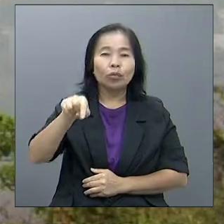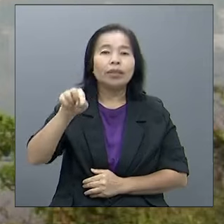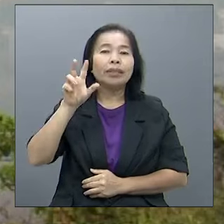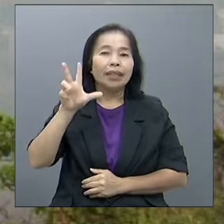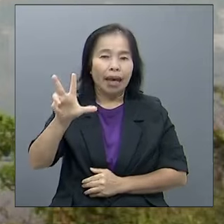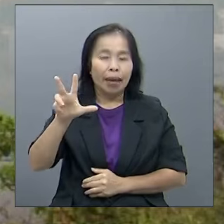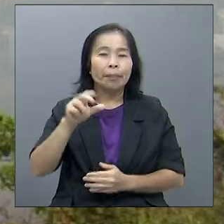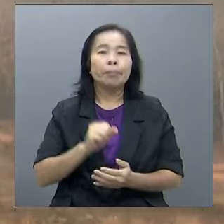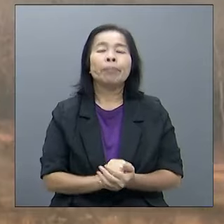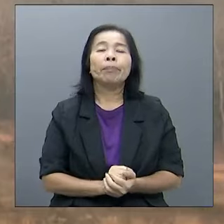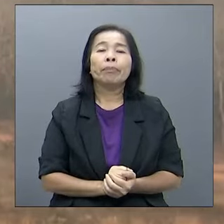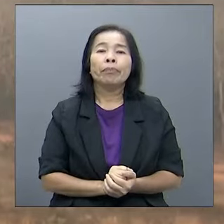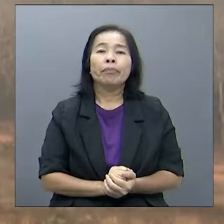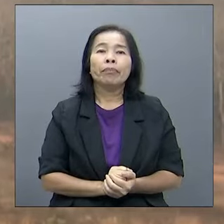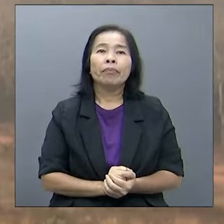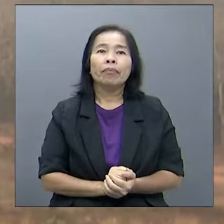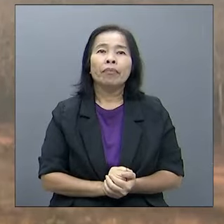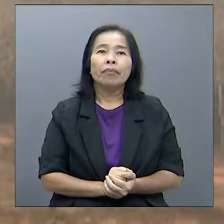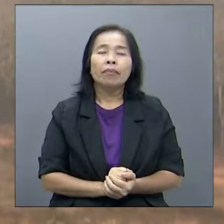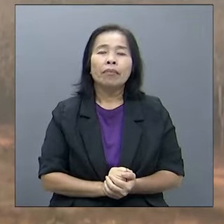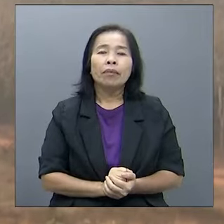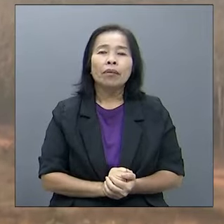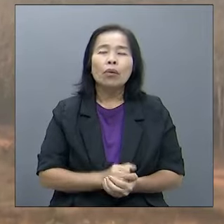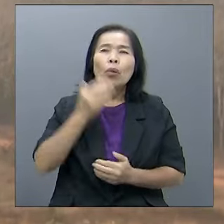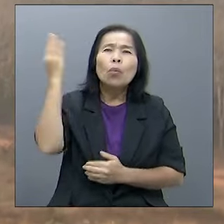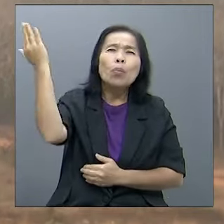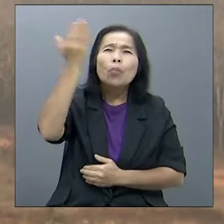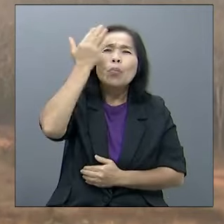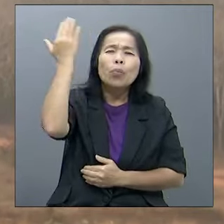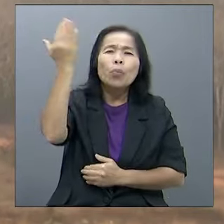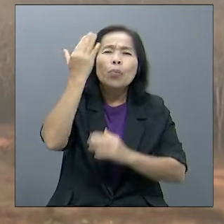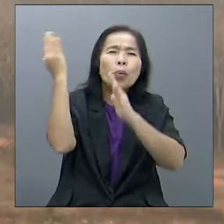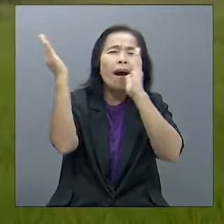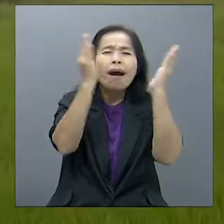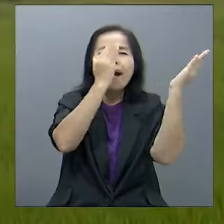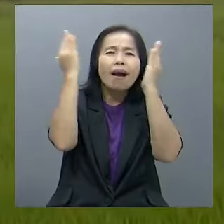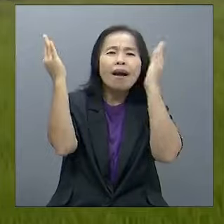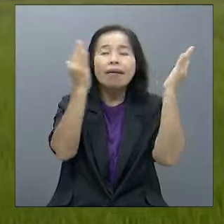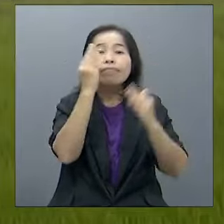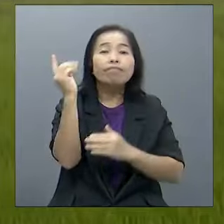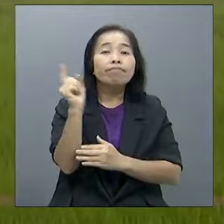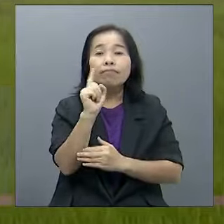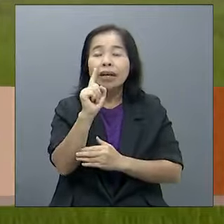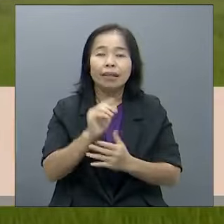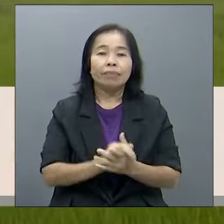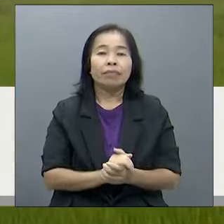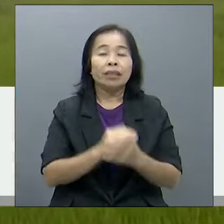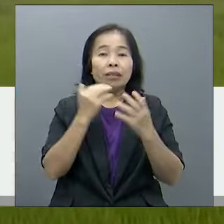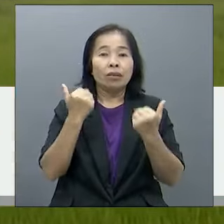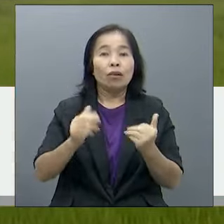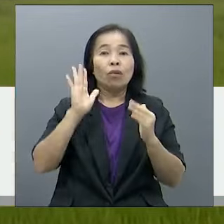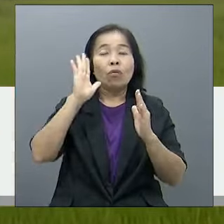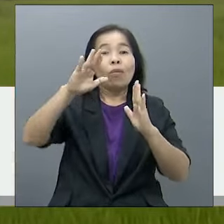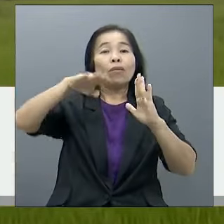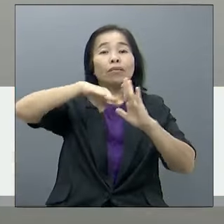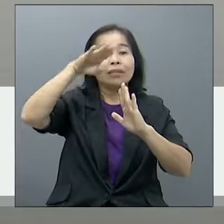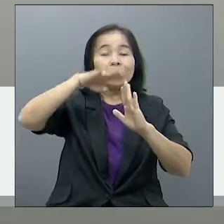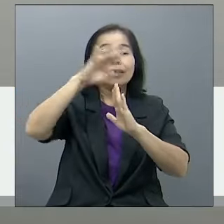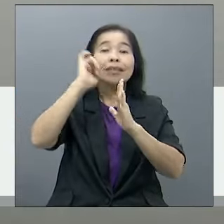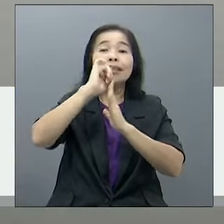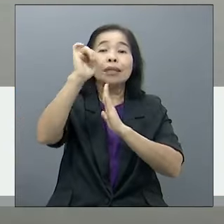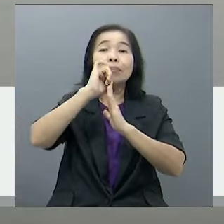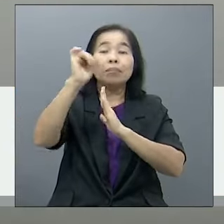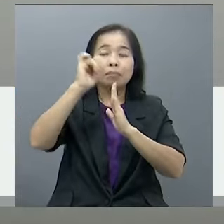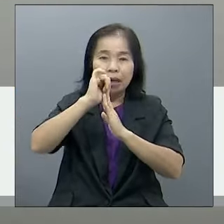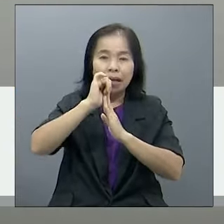ทีนี้พาคุณผู้ชมไปดูสภาพในพื้นที่นะคะจะเห็นเลยว่าท้องฟ้าในพื้นที่อำเภอรอบนอกจังหวัดเชียงใหม่